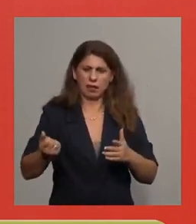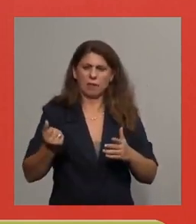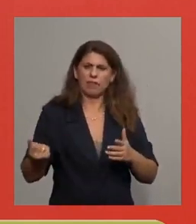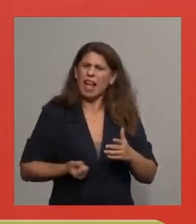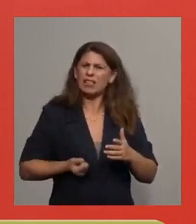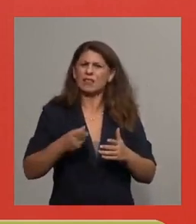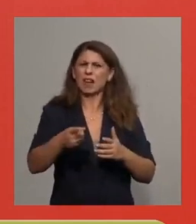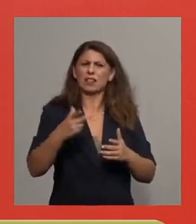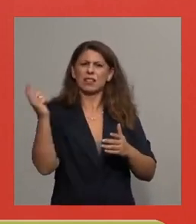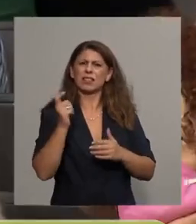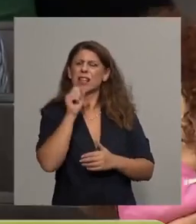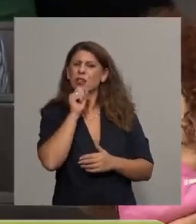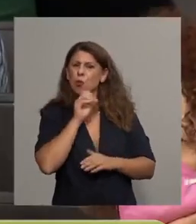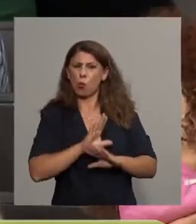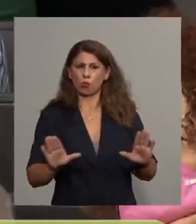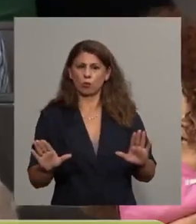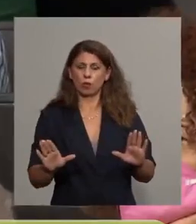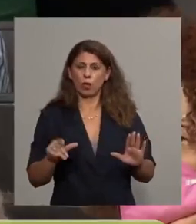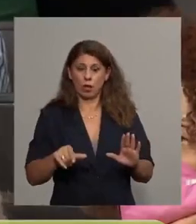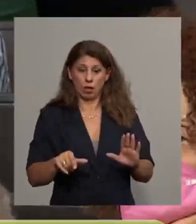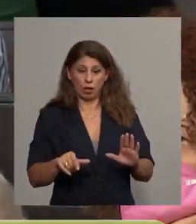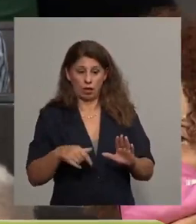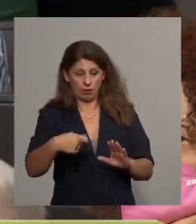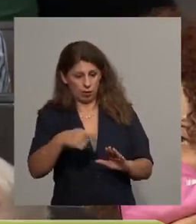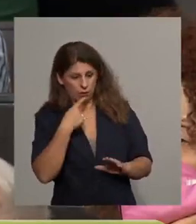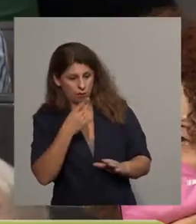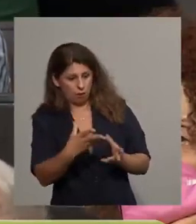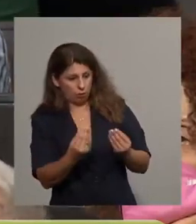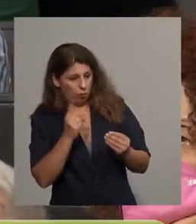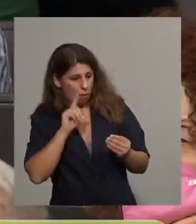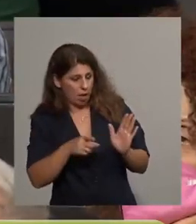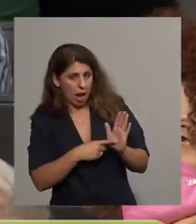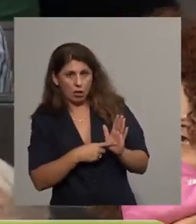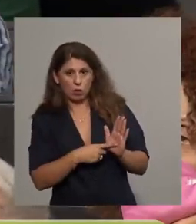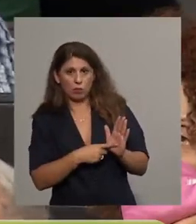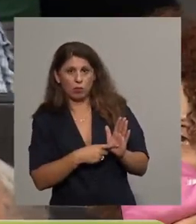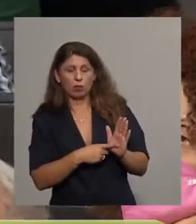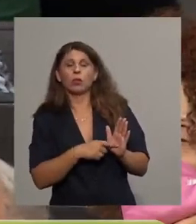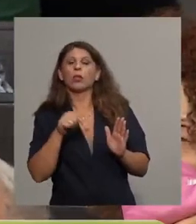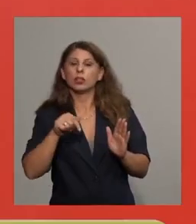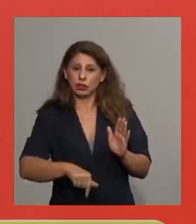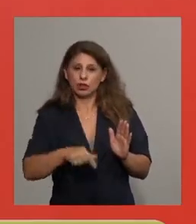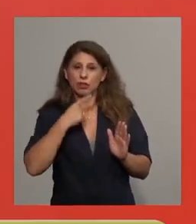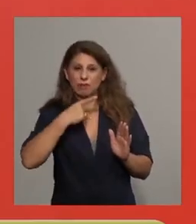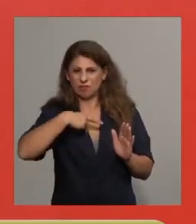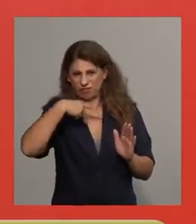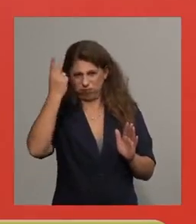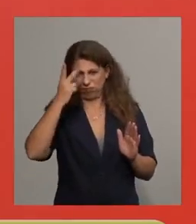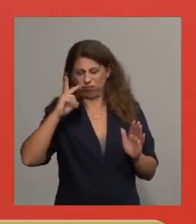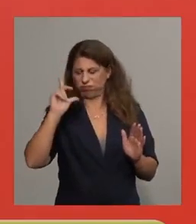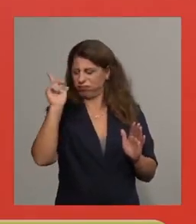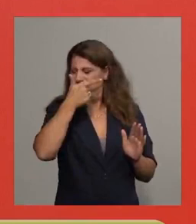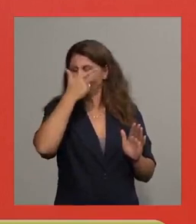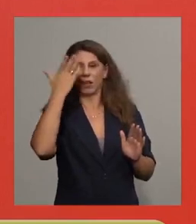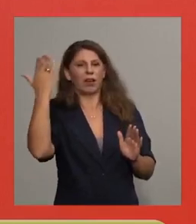τις απώλειες θεωρήθηκαν από τα δικαστήρια ως παράνομες. Και έρχεται τώρα με θράσος η